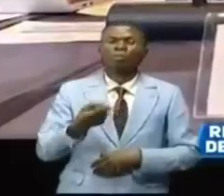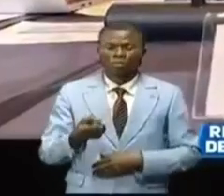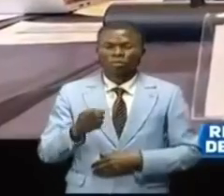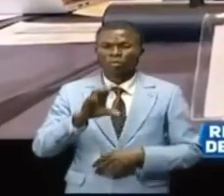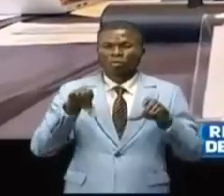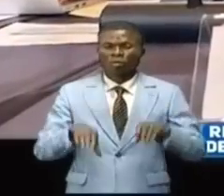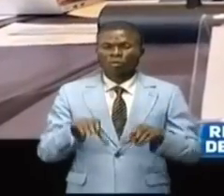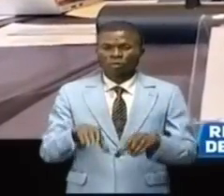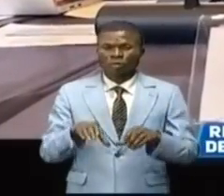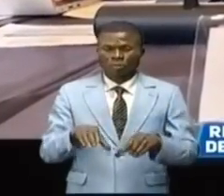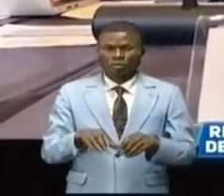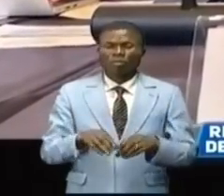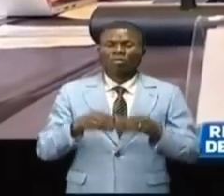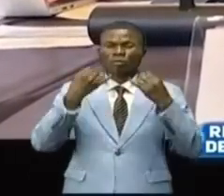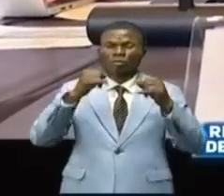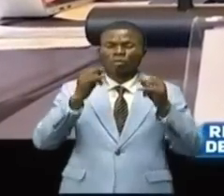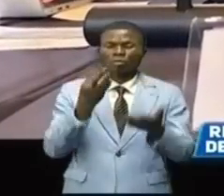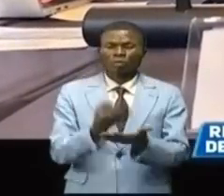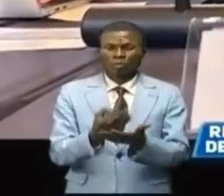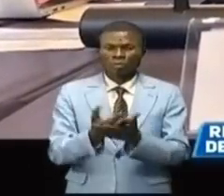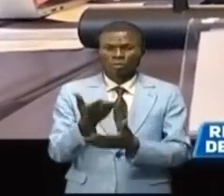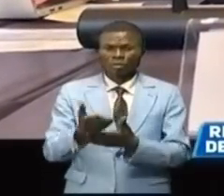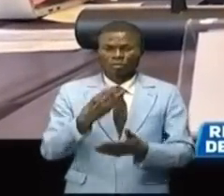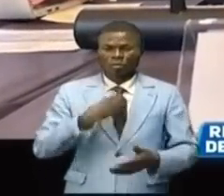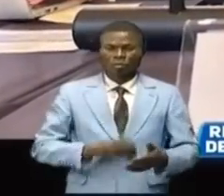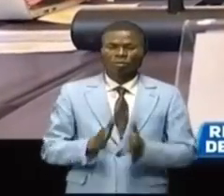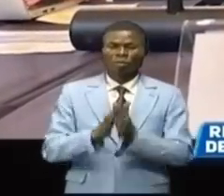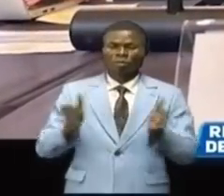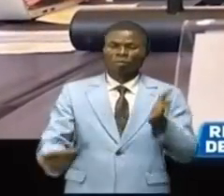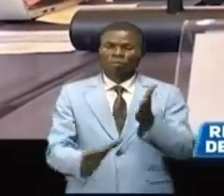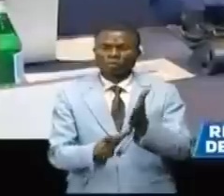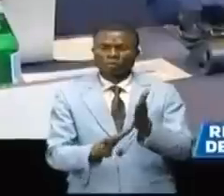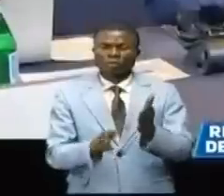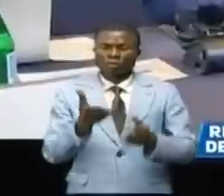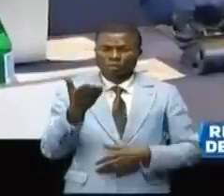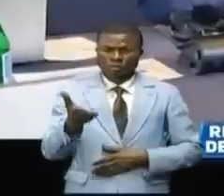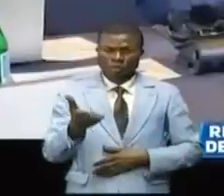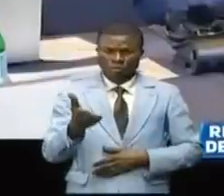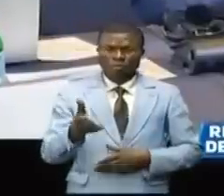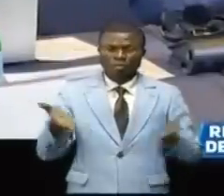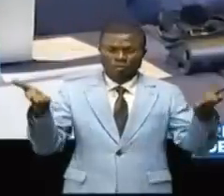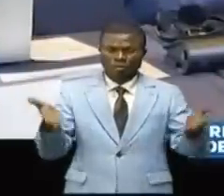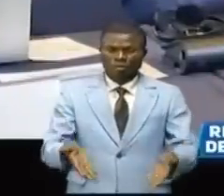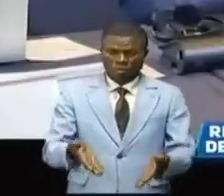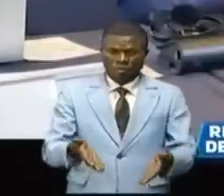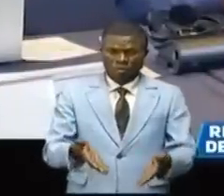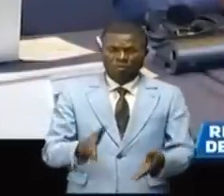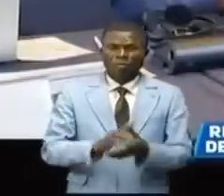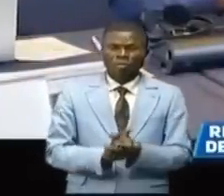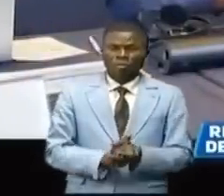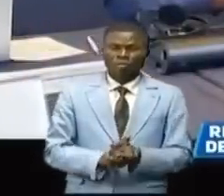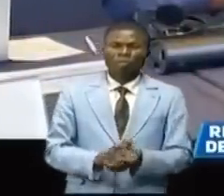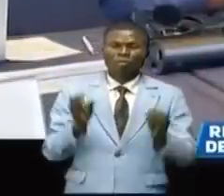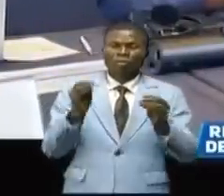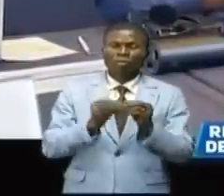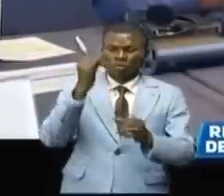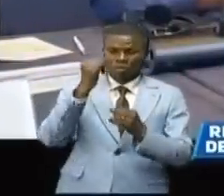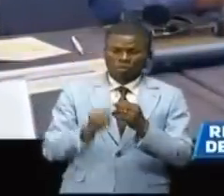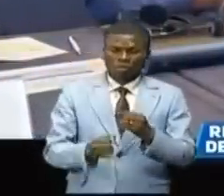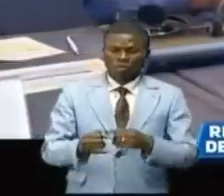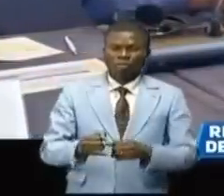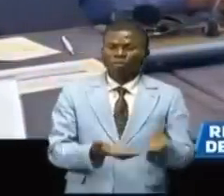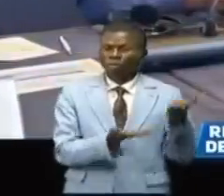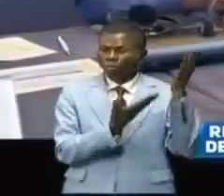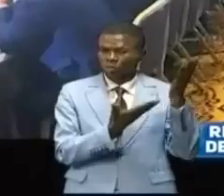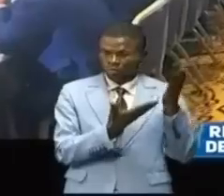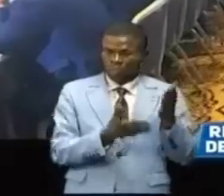cellule nationale de renseignement financier, l'avocat général Adler Kisula Betty Kayeye. Il ressort de cette rencontre de la capitale des